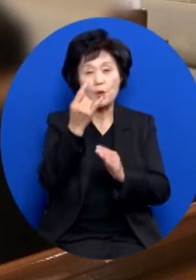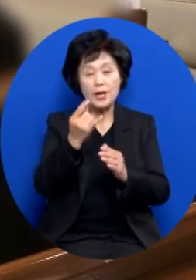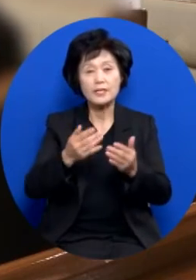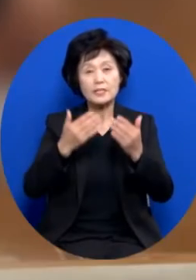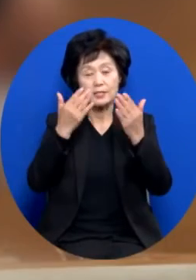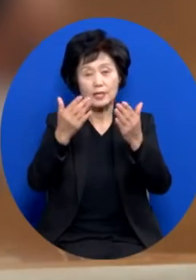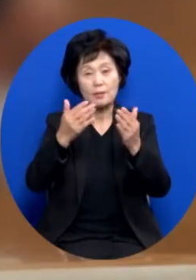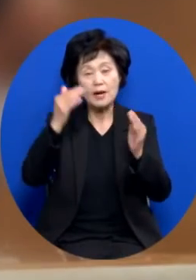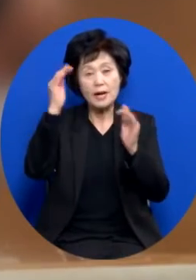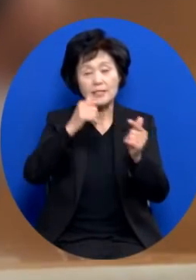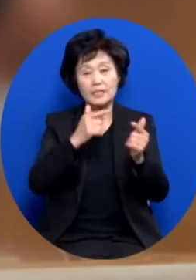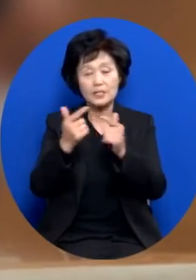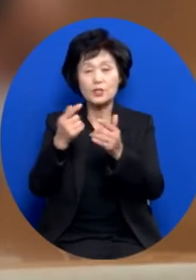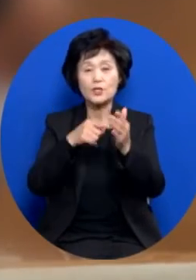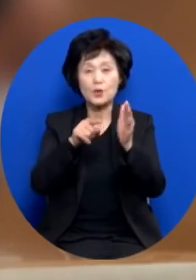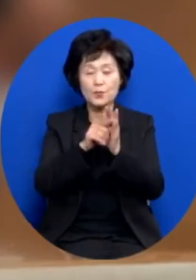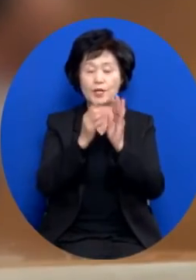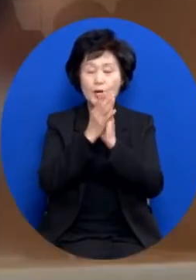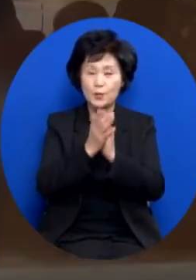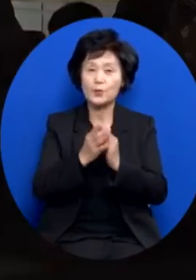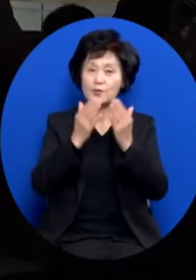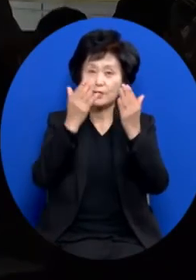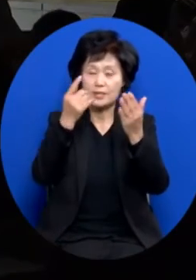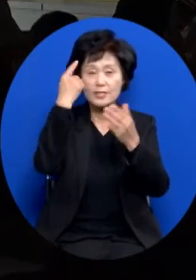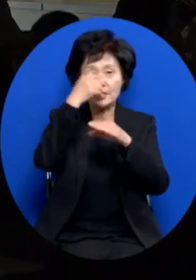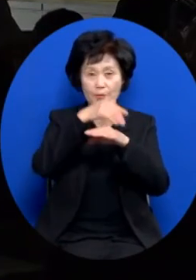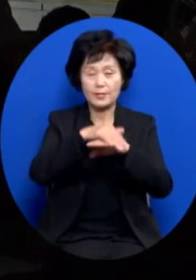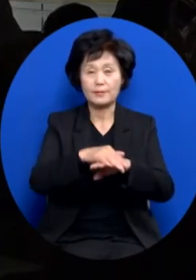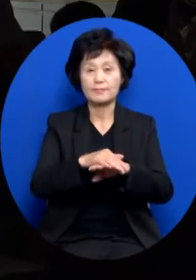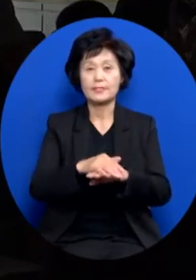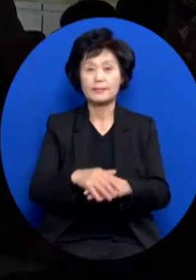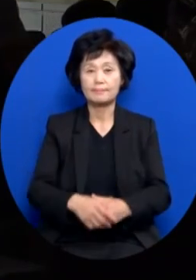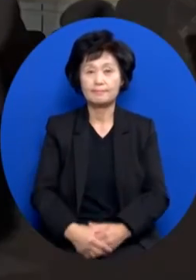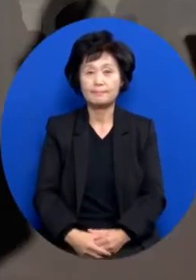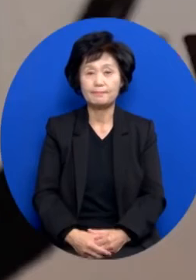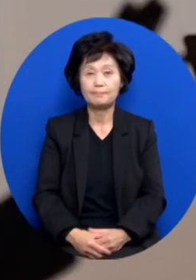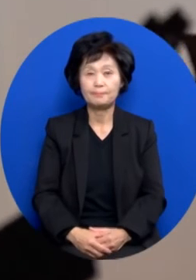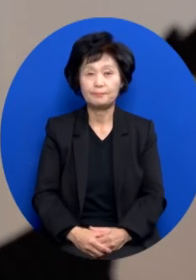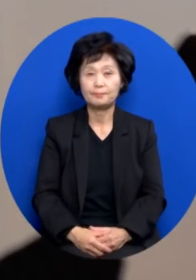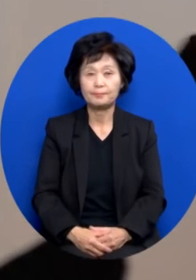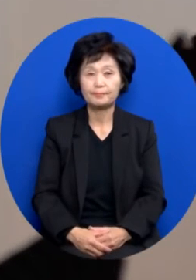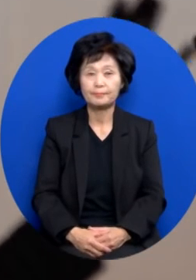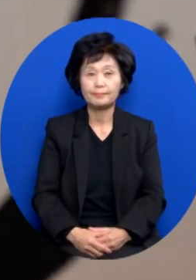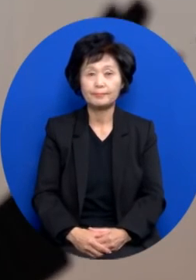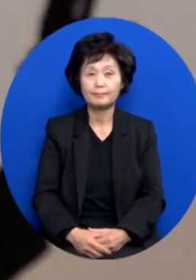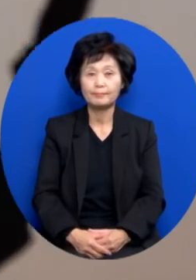위한 기도 시간을 가질 예정입니다. CTS 뉴스 김인혜입니다.